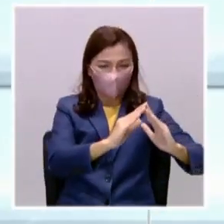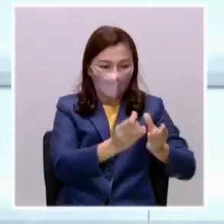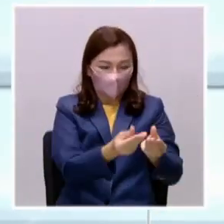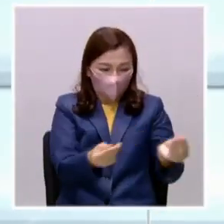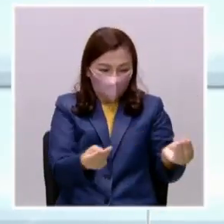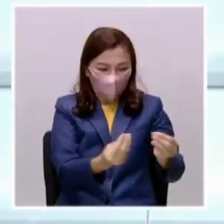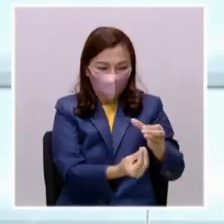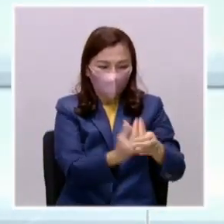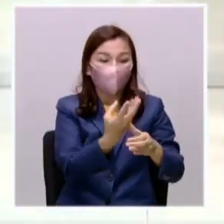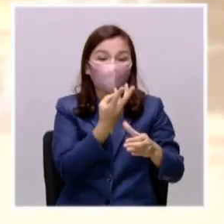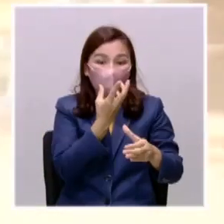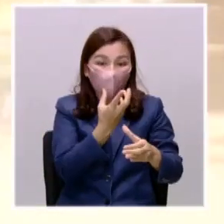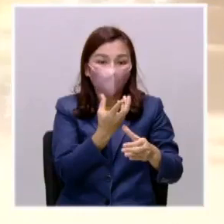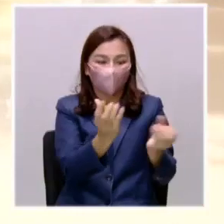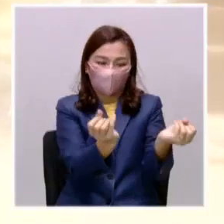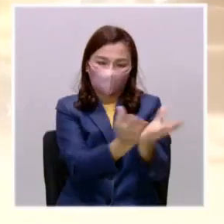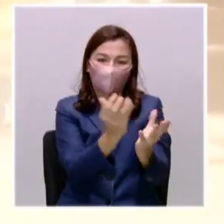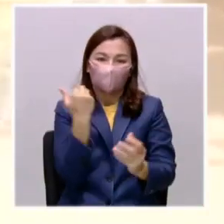ของชาวบ้านด้วยค่ะ